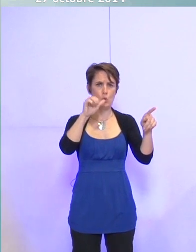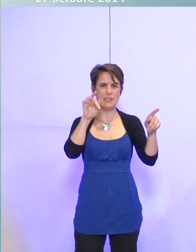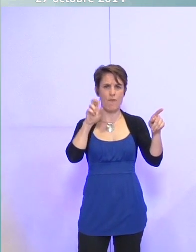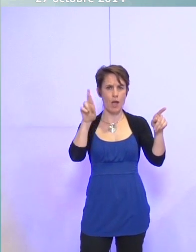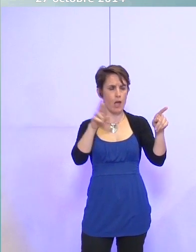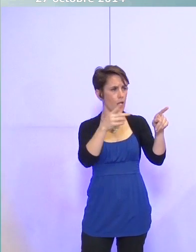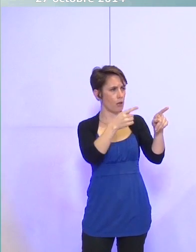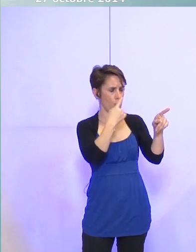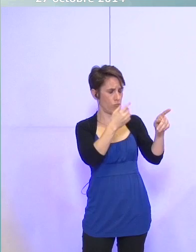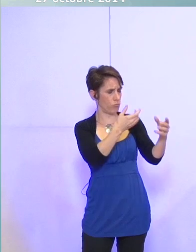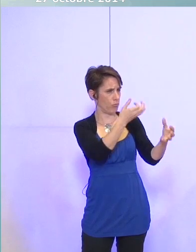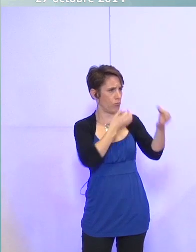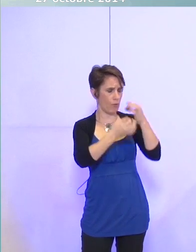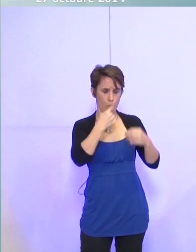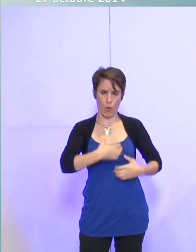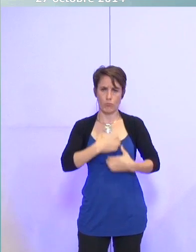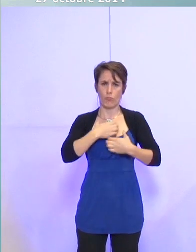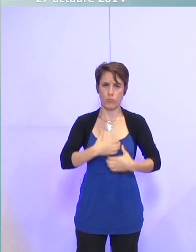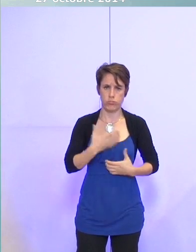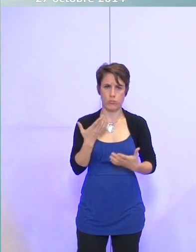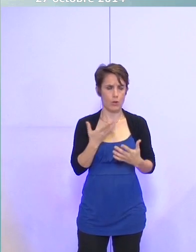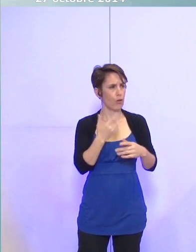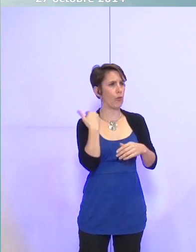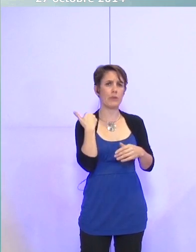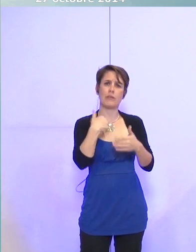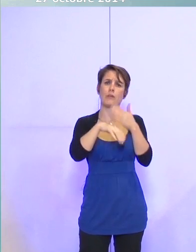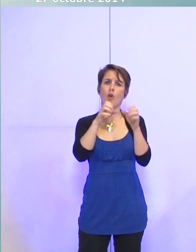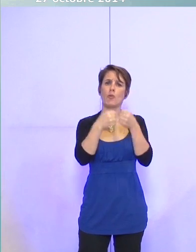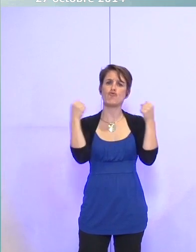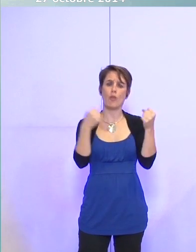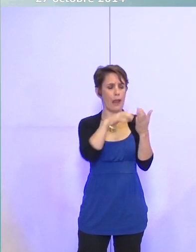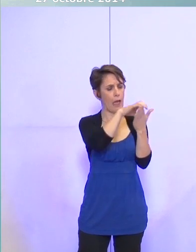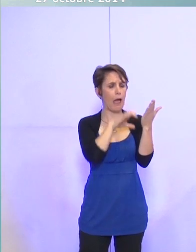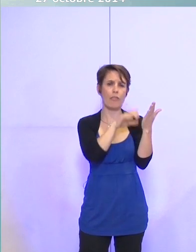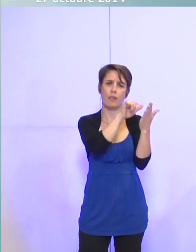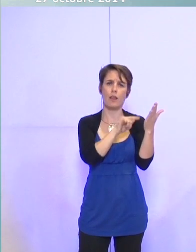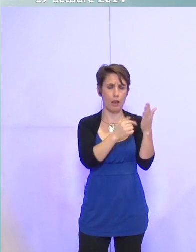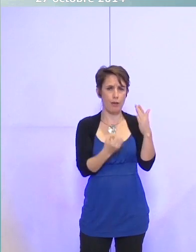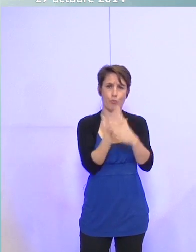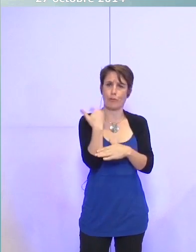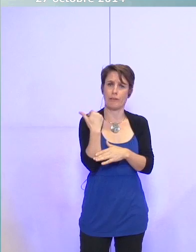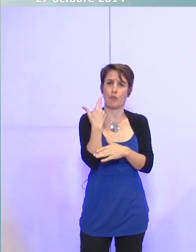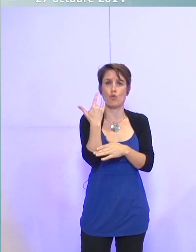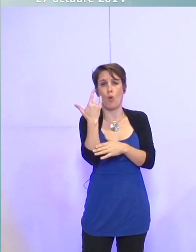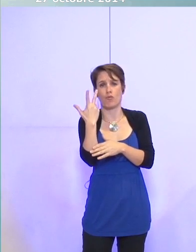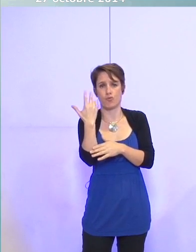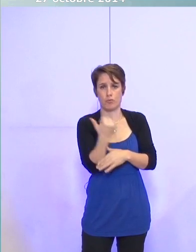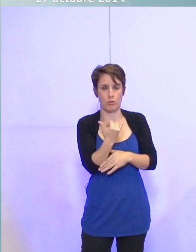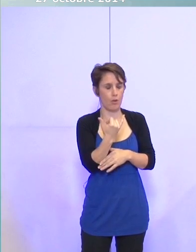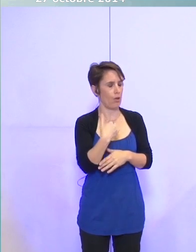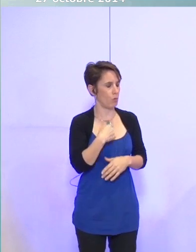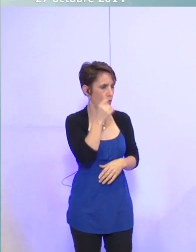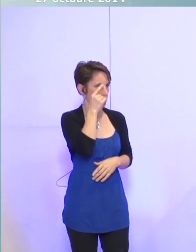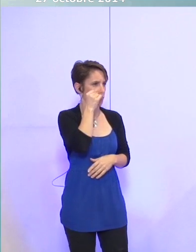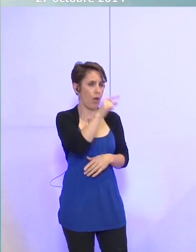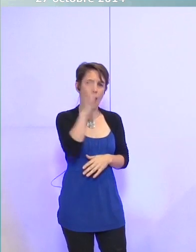Article qui est paru il y a 2-3 jours dans le journal. Vous avez, je pense, un peu raison sur certaines choses, mais enfin, monsieur Safar, pendant 18 mois, vous étiez premier